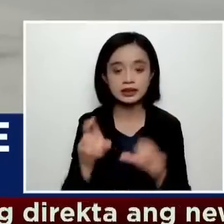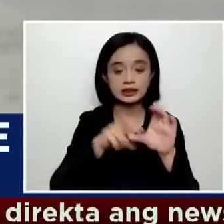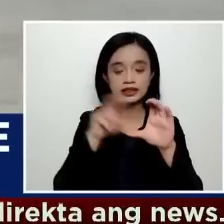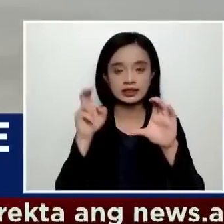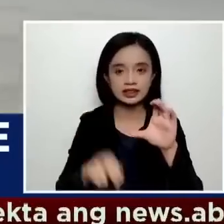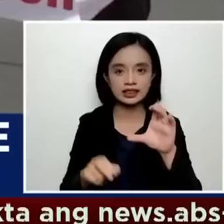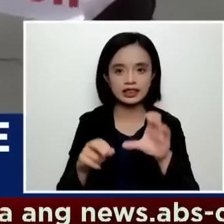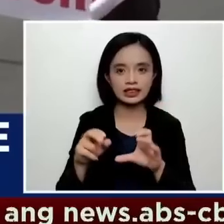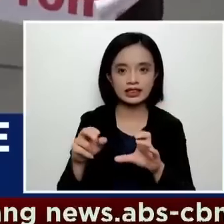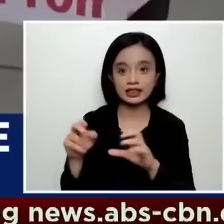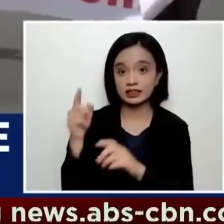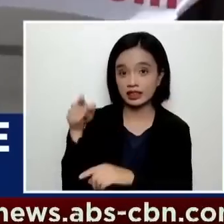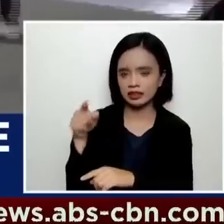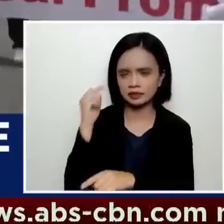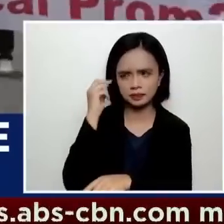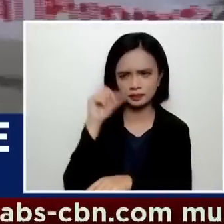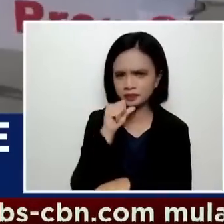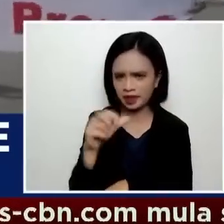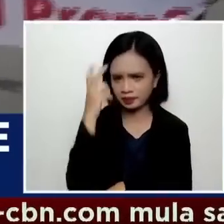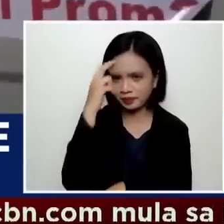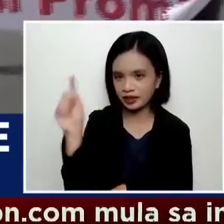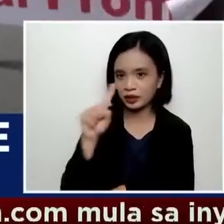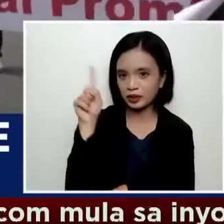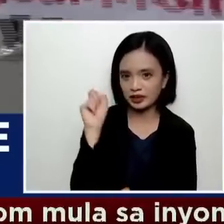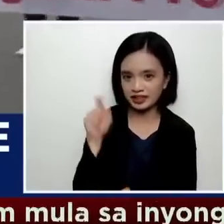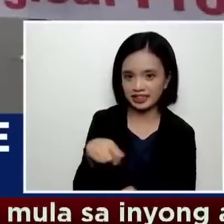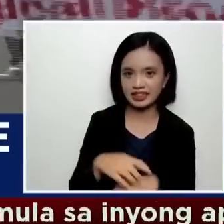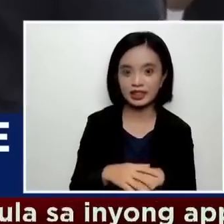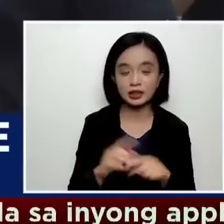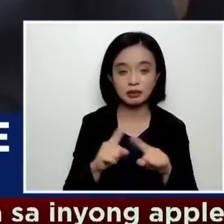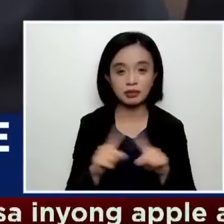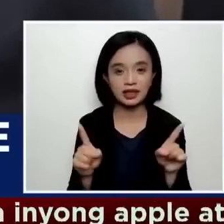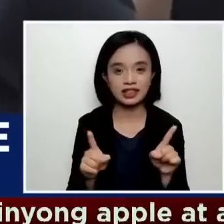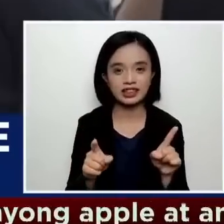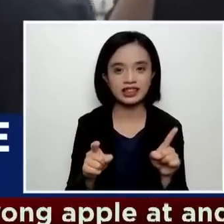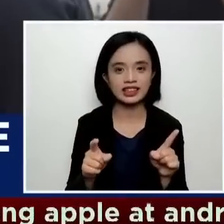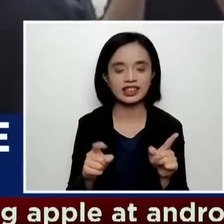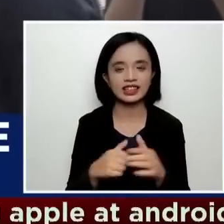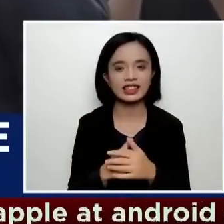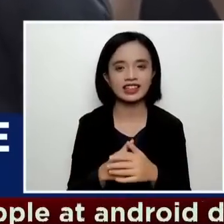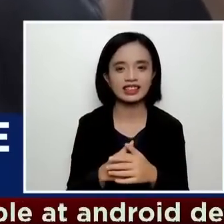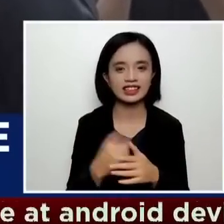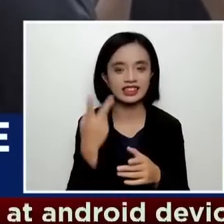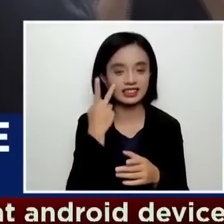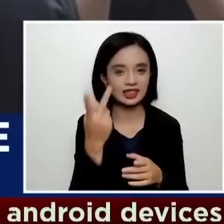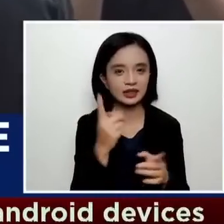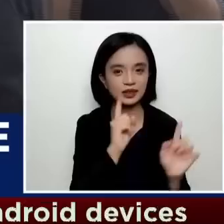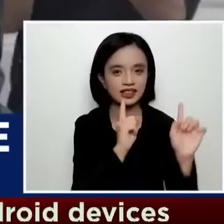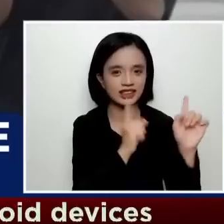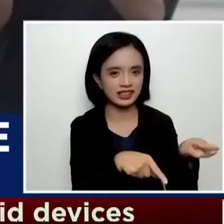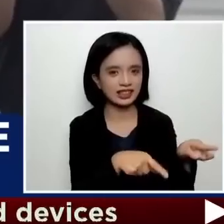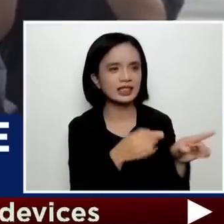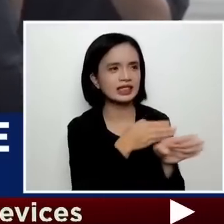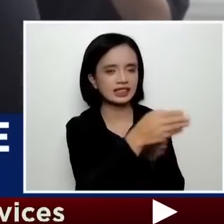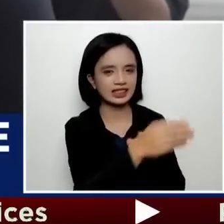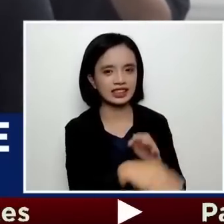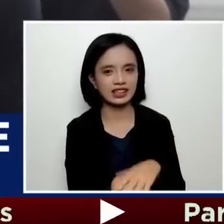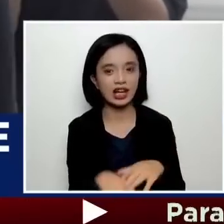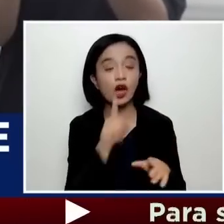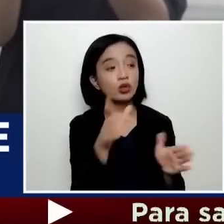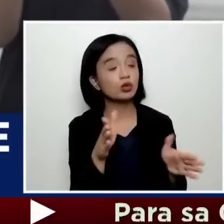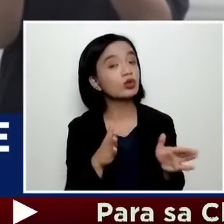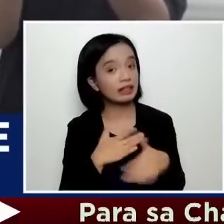nagdalawang isip si Josh sa kanyang big question. Pero hindi rin nagpaligoy pa si Criza sa kanyang sagot. Sobrang happy ako